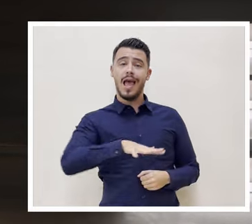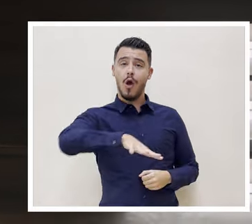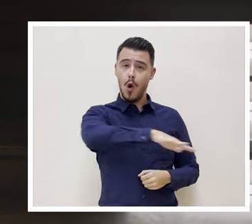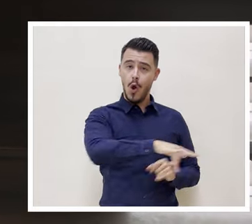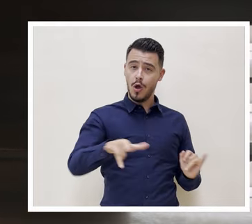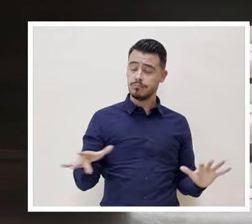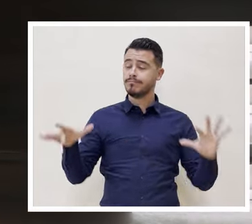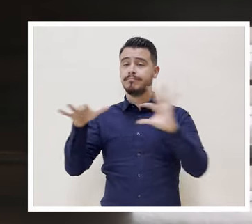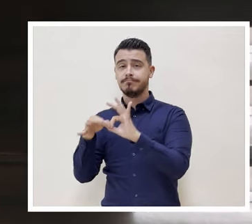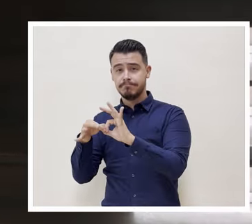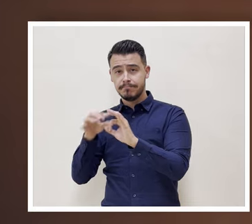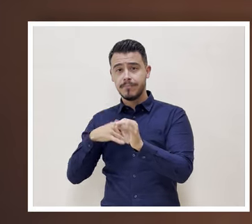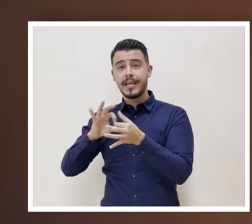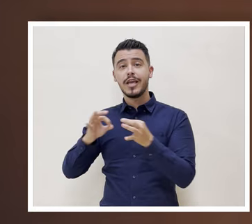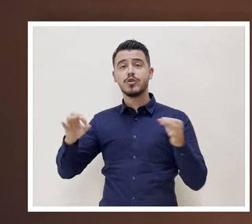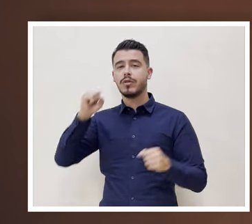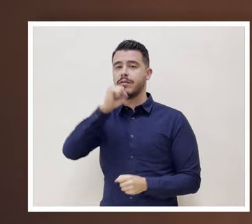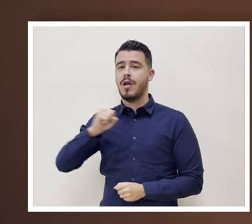την ιστορία του ελληνικού τραγουδιού.